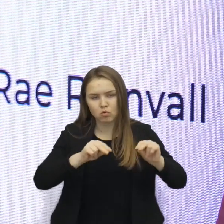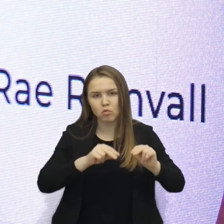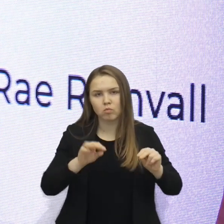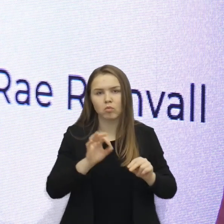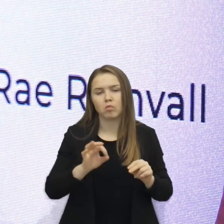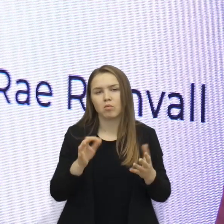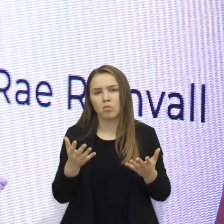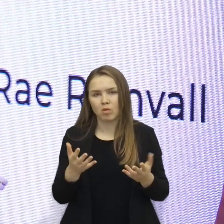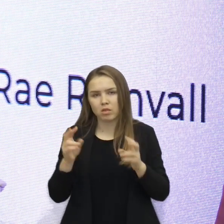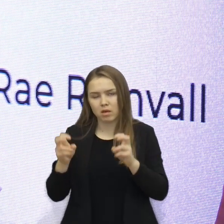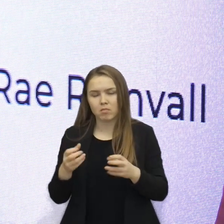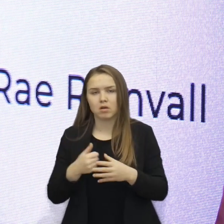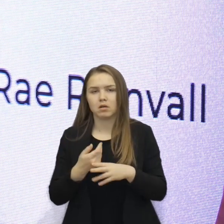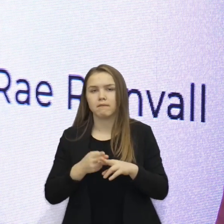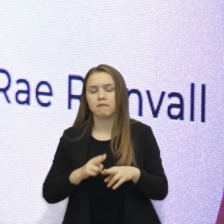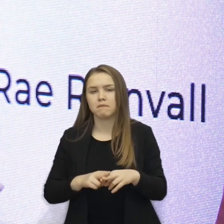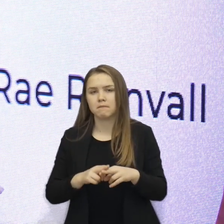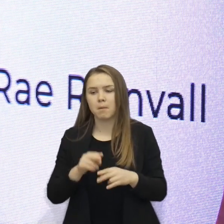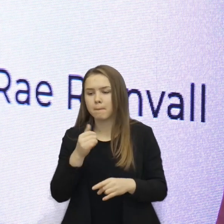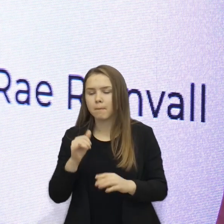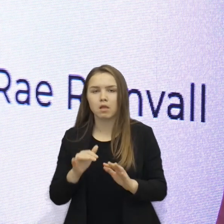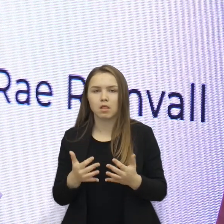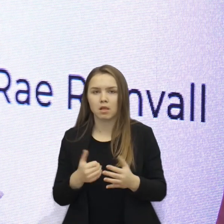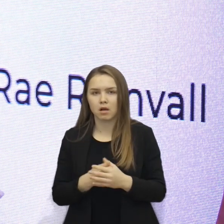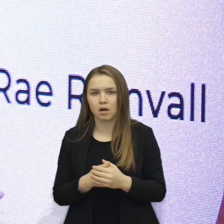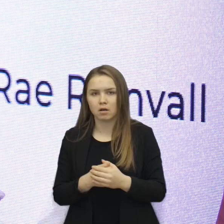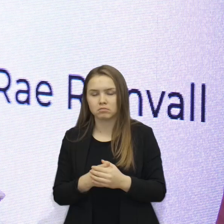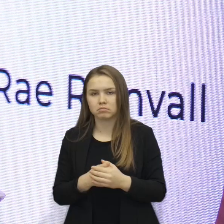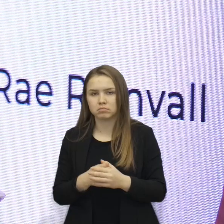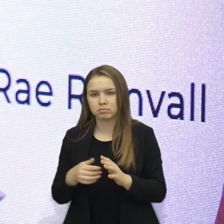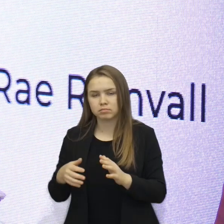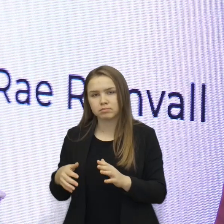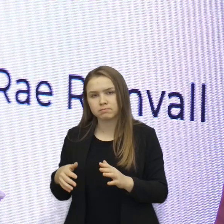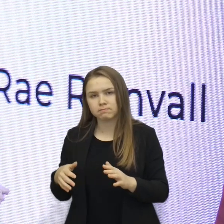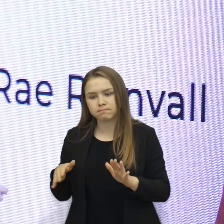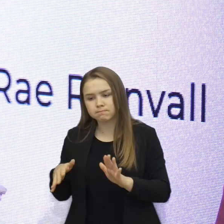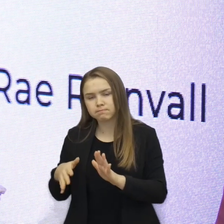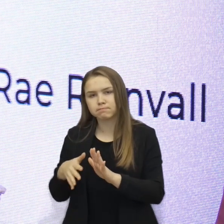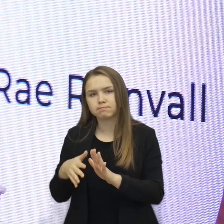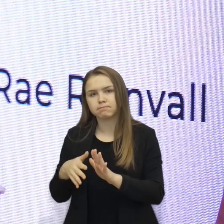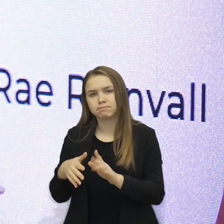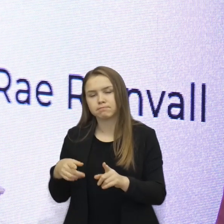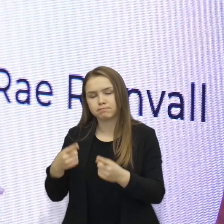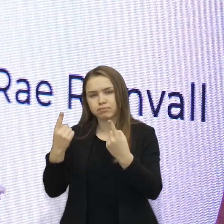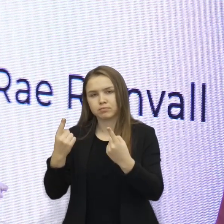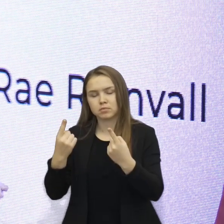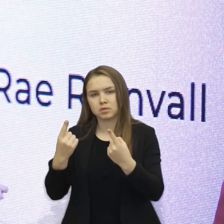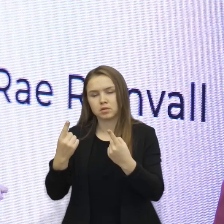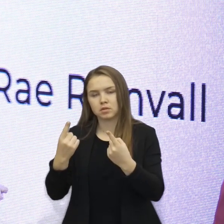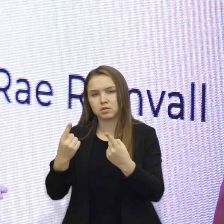bandoma tą progresą pasiekti kitais būdais, kurį mes esam kaip valstybė